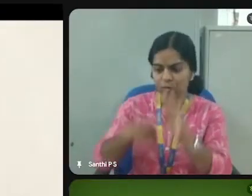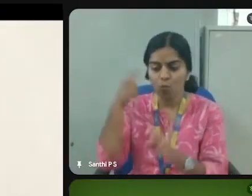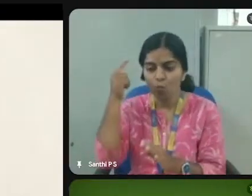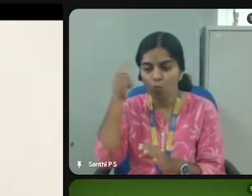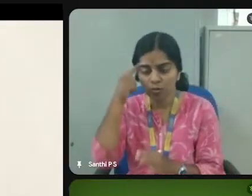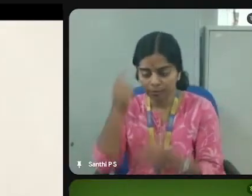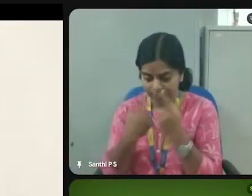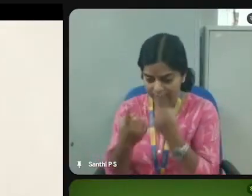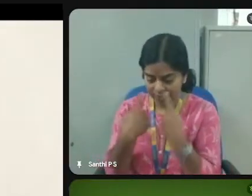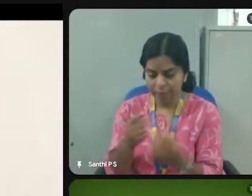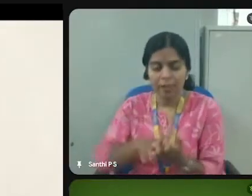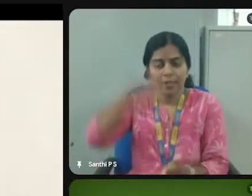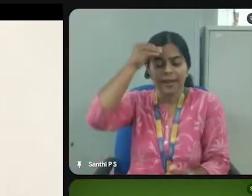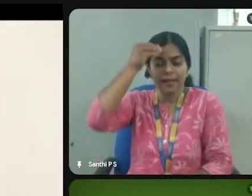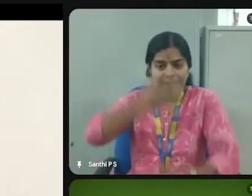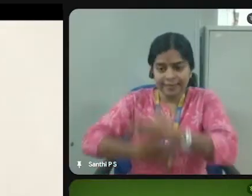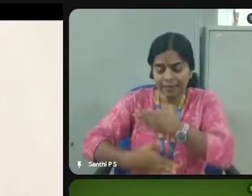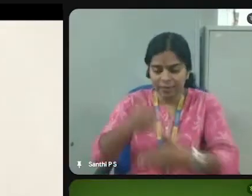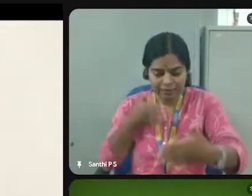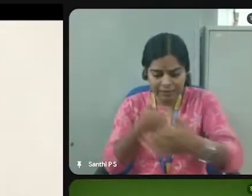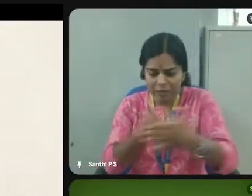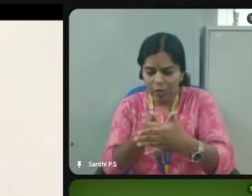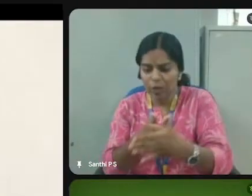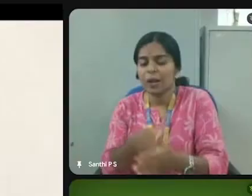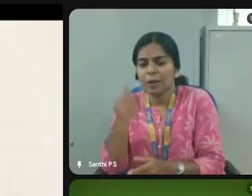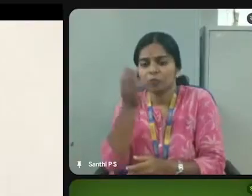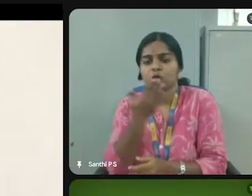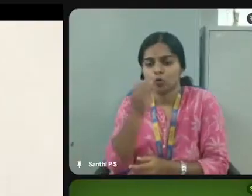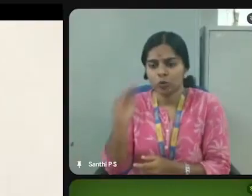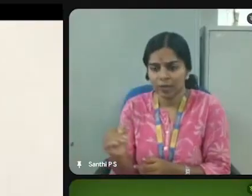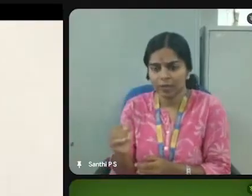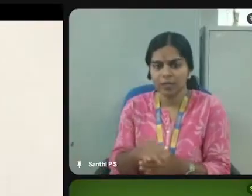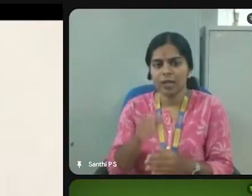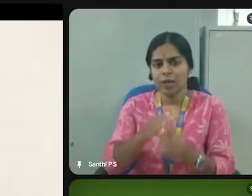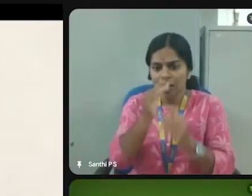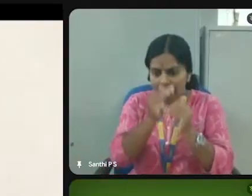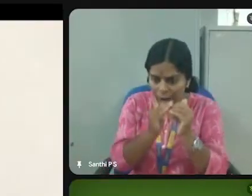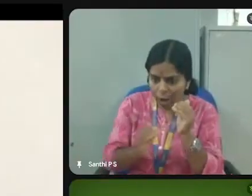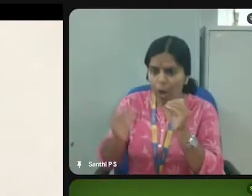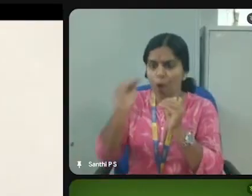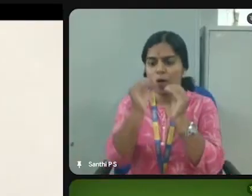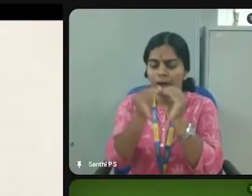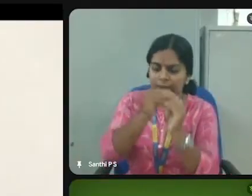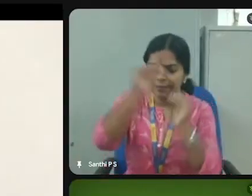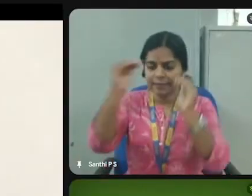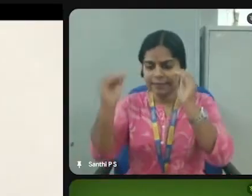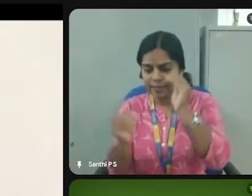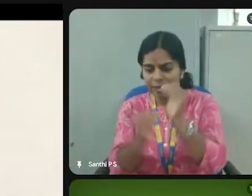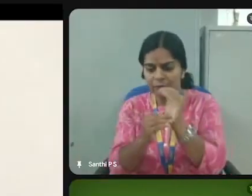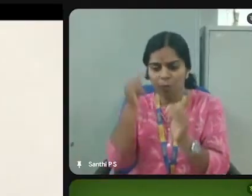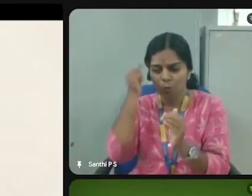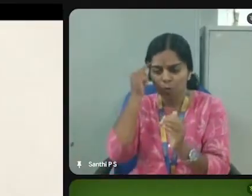പഠന ബുദ്ധിമുട്ടുള്ളവർക്ക്, പഠന പരിമിതി ഉള്ളവർക്ക് നിയർ ആവറേജ് അല്ലെങ്കിൽ എബോവ് ആവറേജ് നിലവാരത്തിലായിരിക്കും അവരുടെ ബുദ്ധി